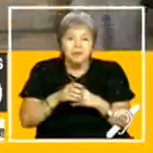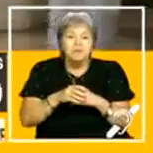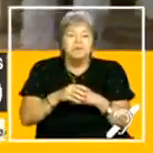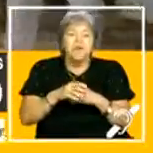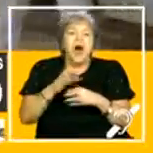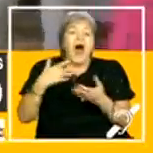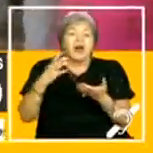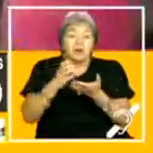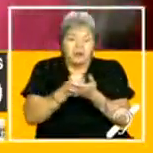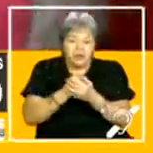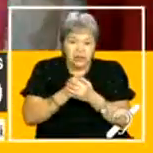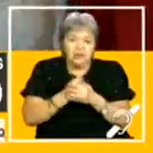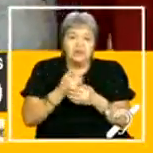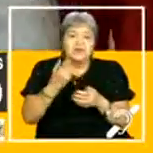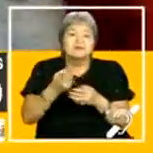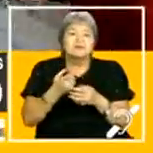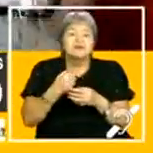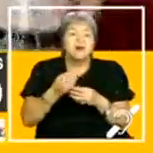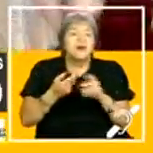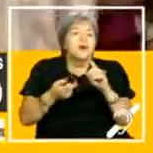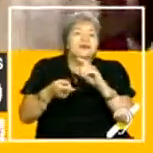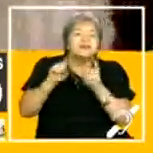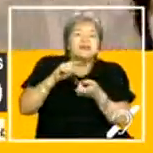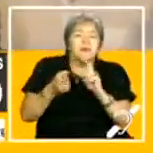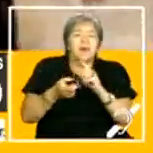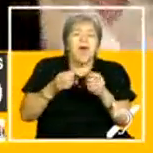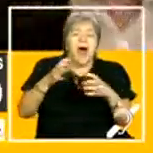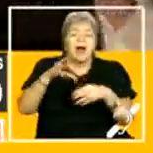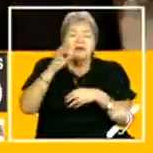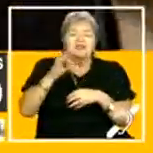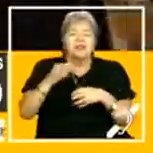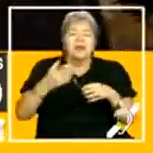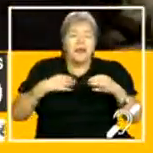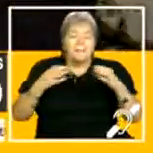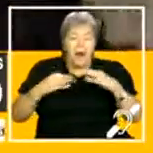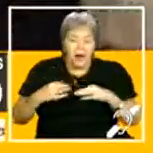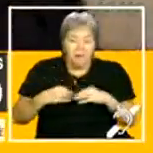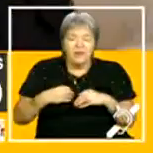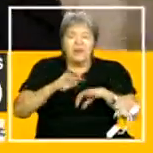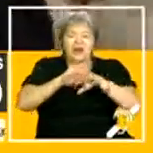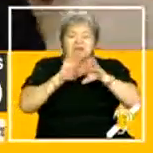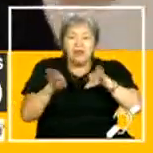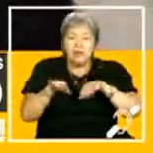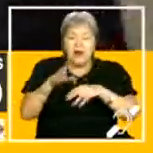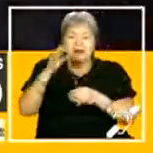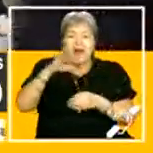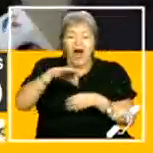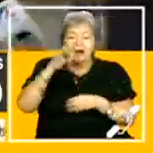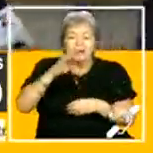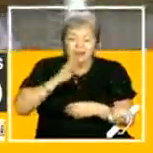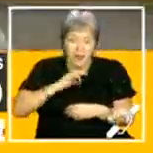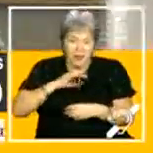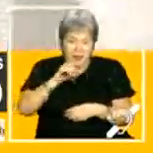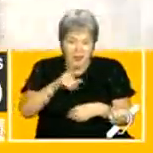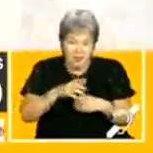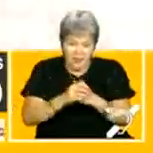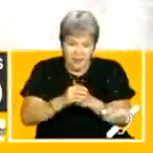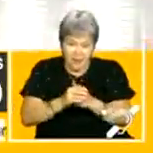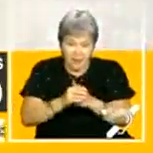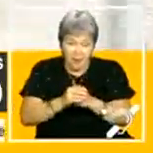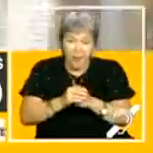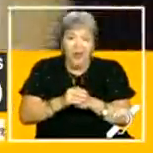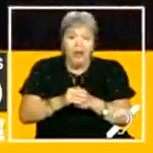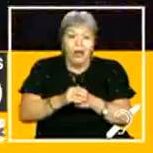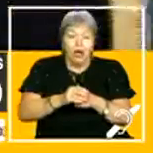a reușit să intercaleze și alegerile parlamentare. Chiar dacă aceste alegeri nu se suprapun peste al